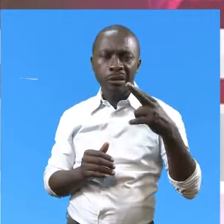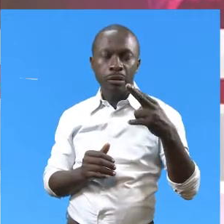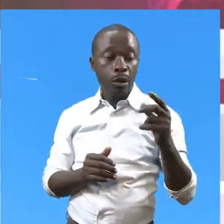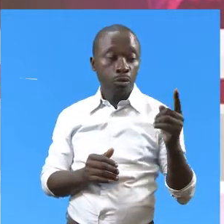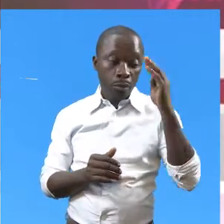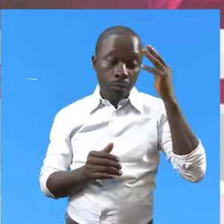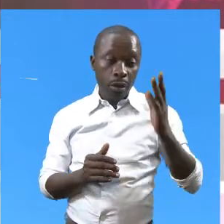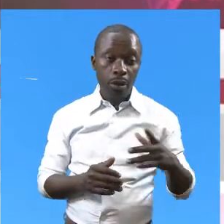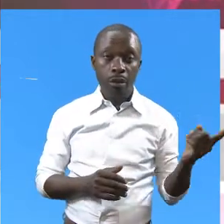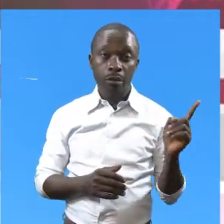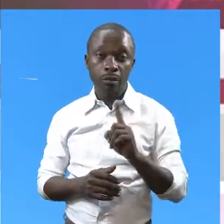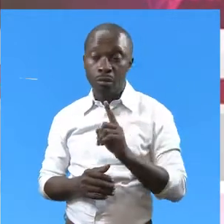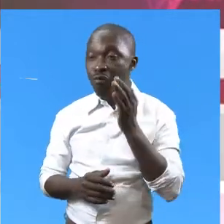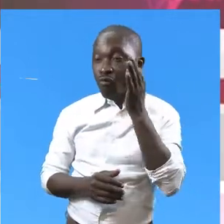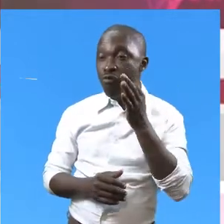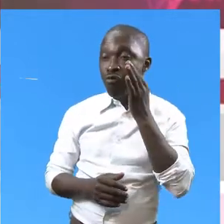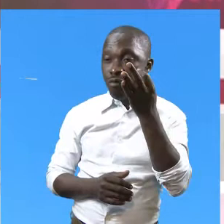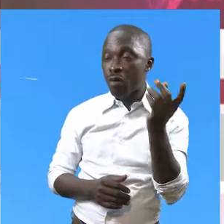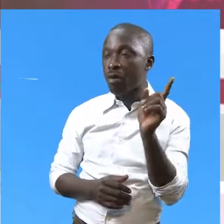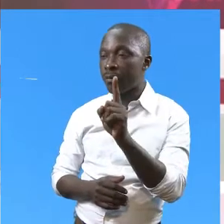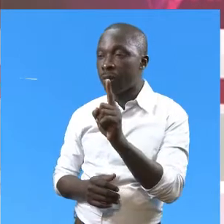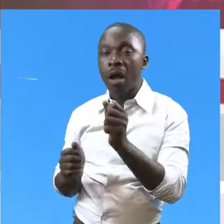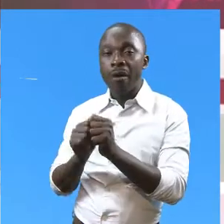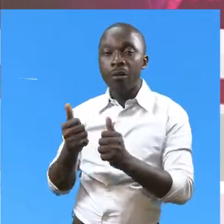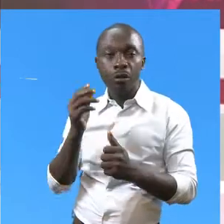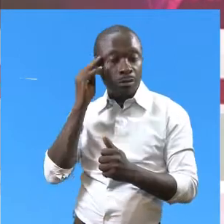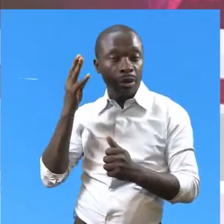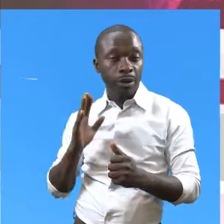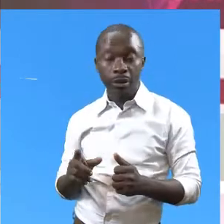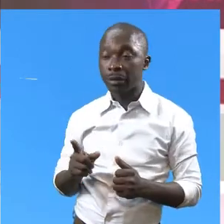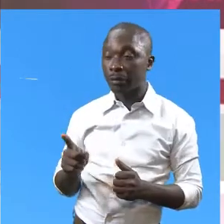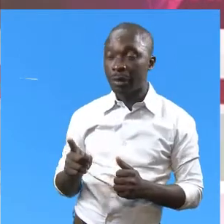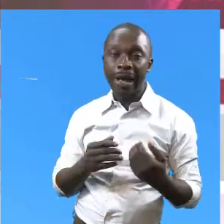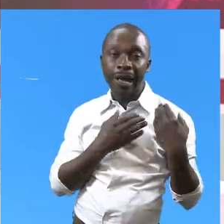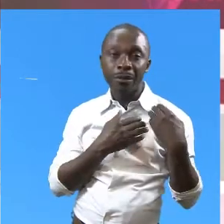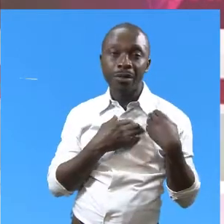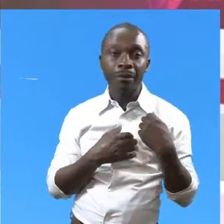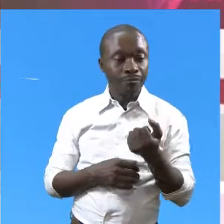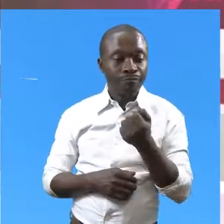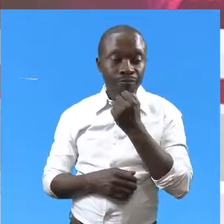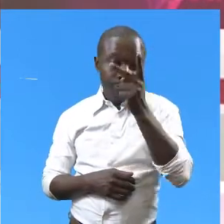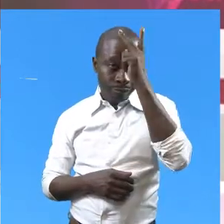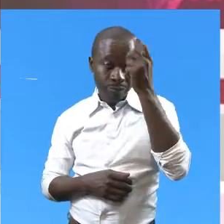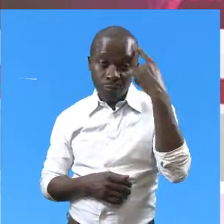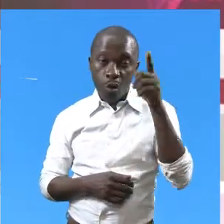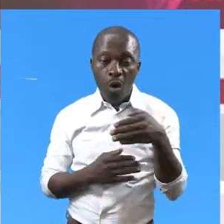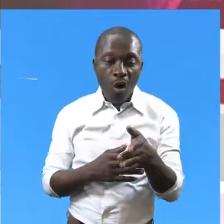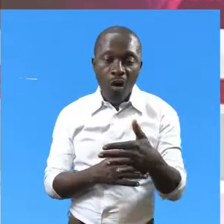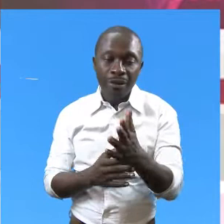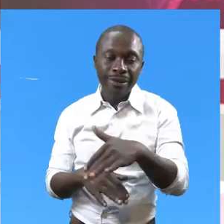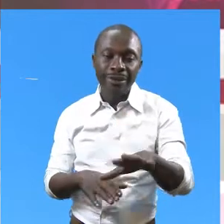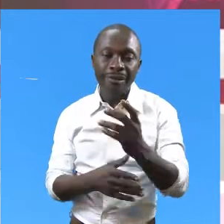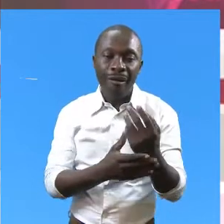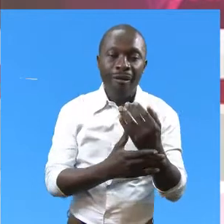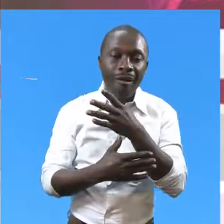la Jeunesse et de l'Éducation civique, Mounouma Fotso, en compagnie de celui de l'élevage, des pêches et des